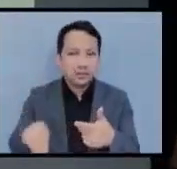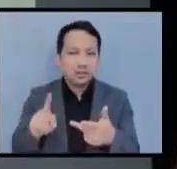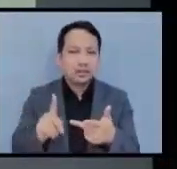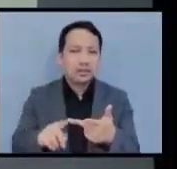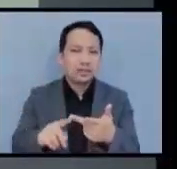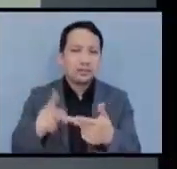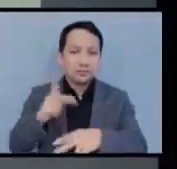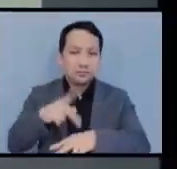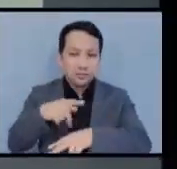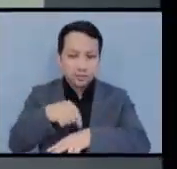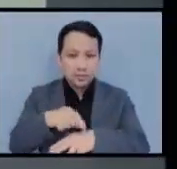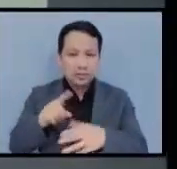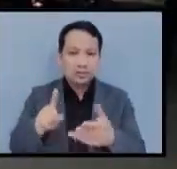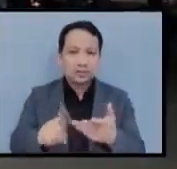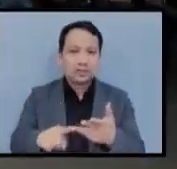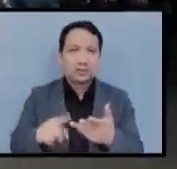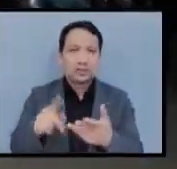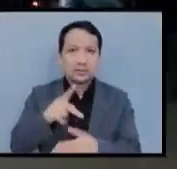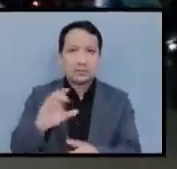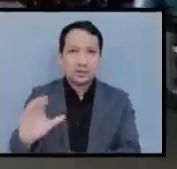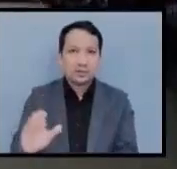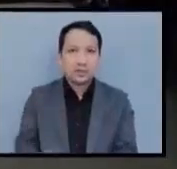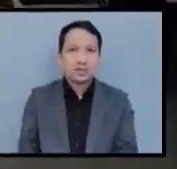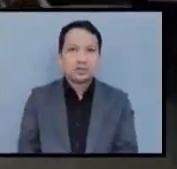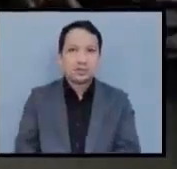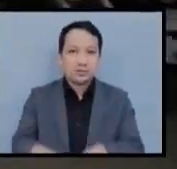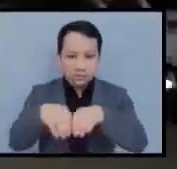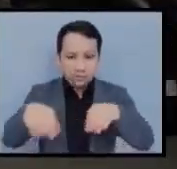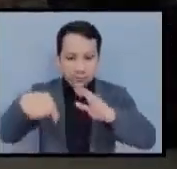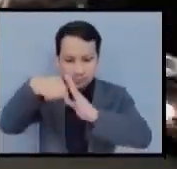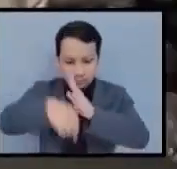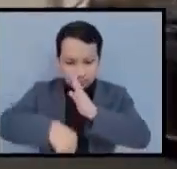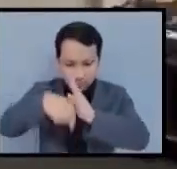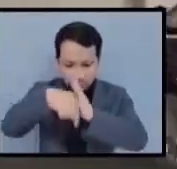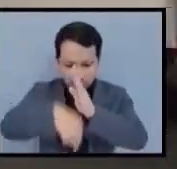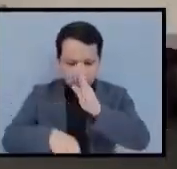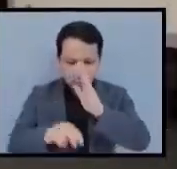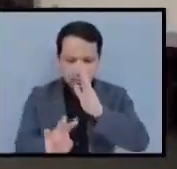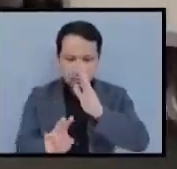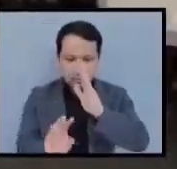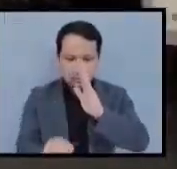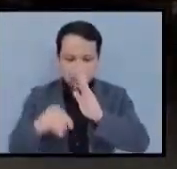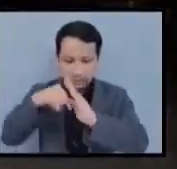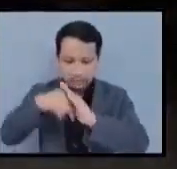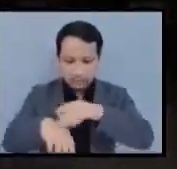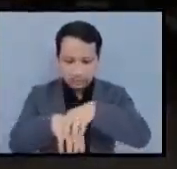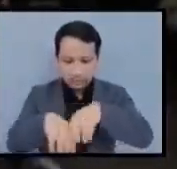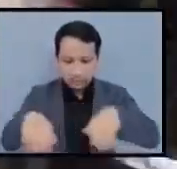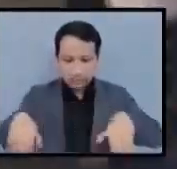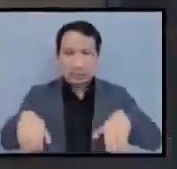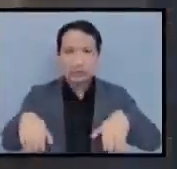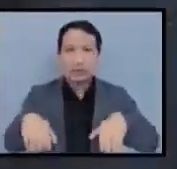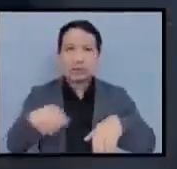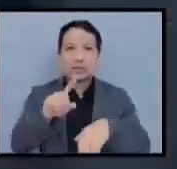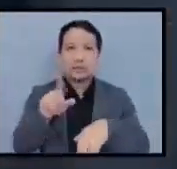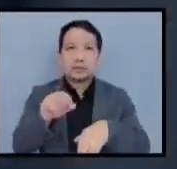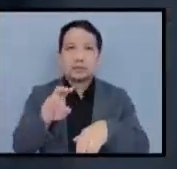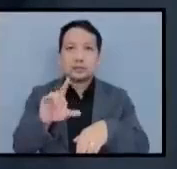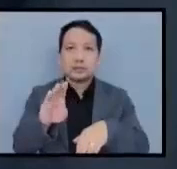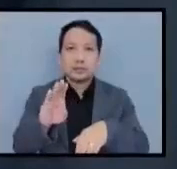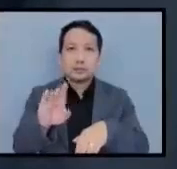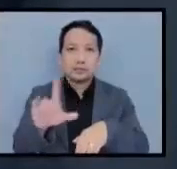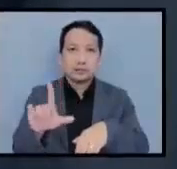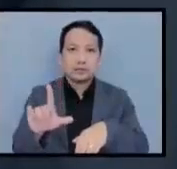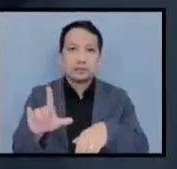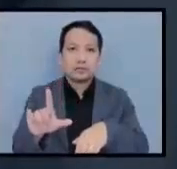ng Maynilad, 7 metrong lalim sa kahabaan ng Osmeña Highway sa kanto ng Sobel Roja. 2.2 meter line namin is a